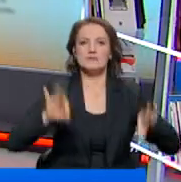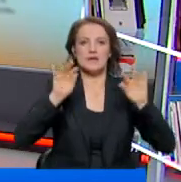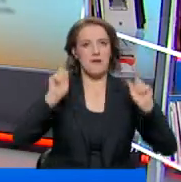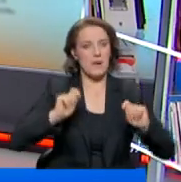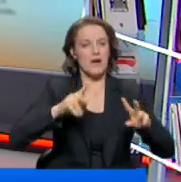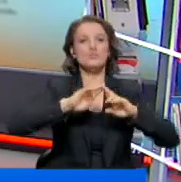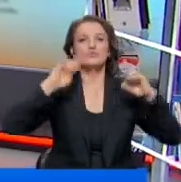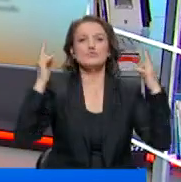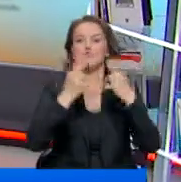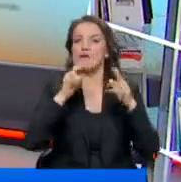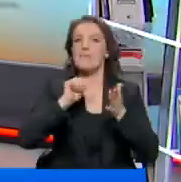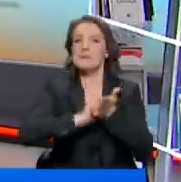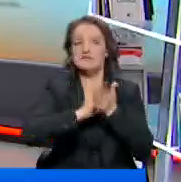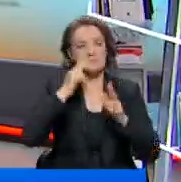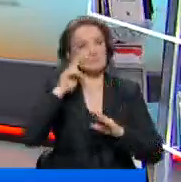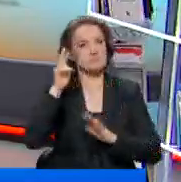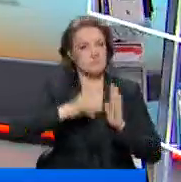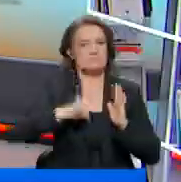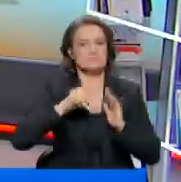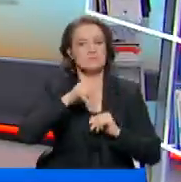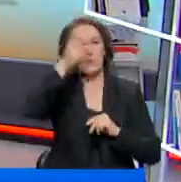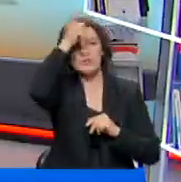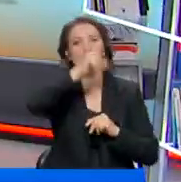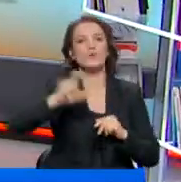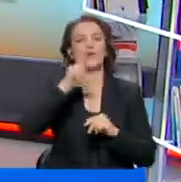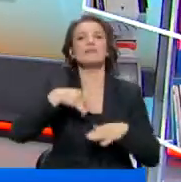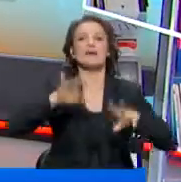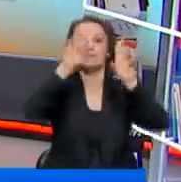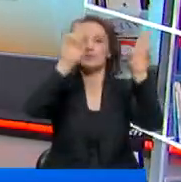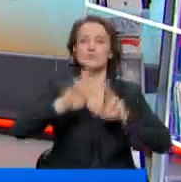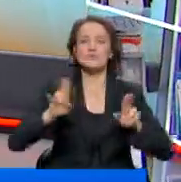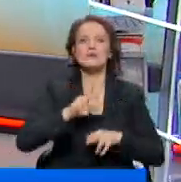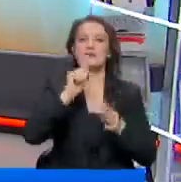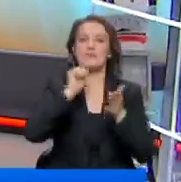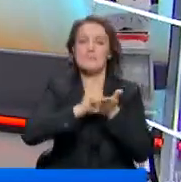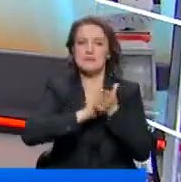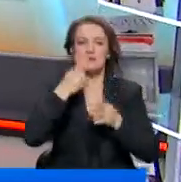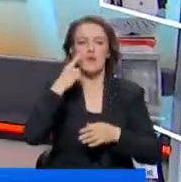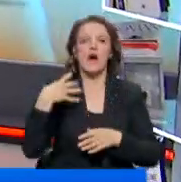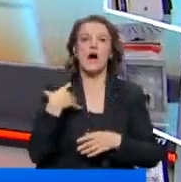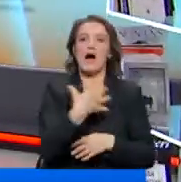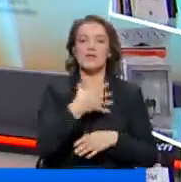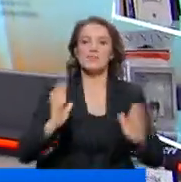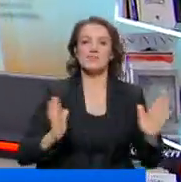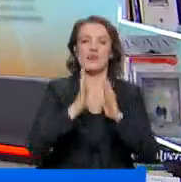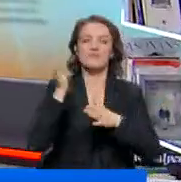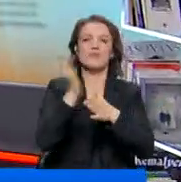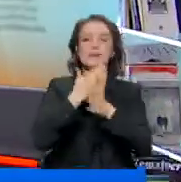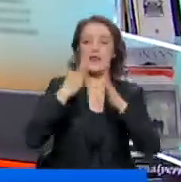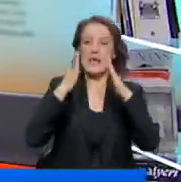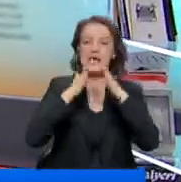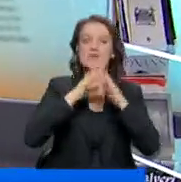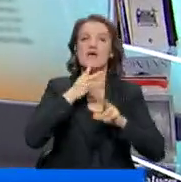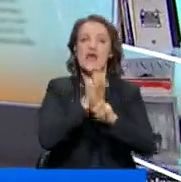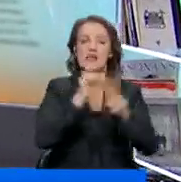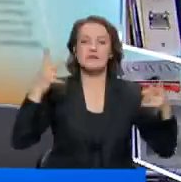dünya ajanslarına da baktık. Gerçekten de sadece Türkiye'de değil, uluslararası ajanslarda da ana muhalefet partisi liderinin evinin